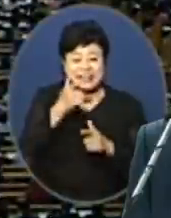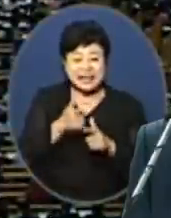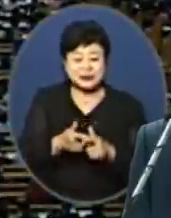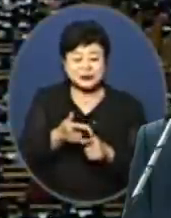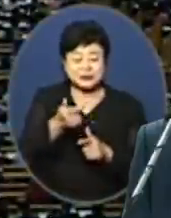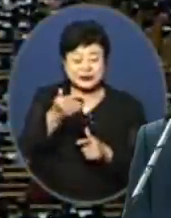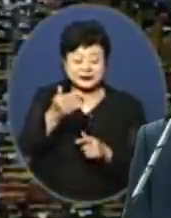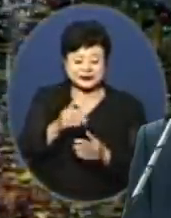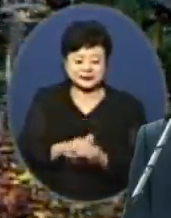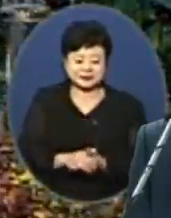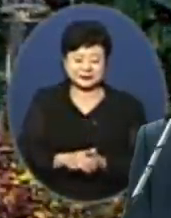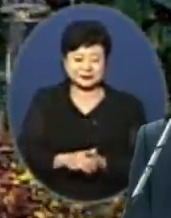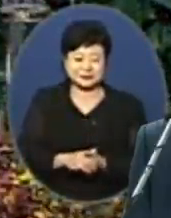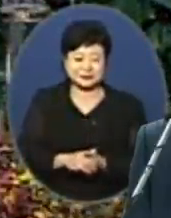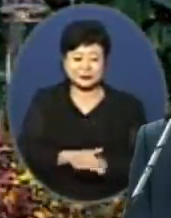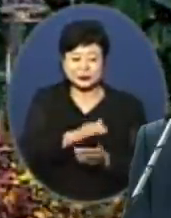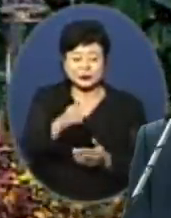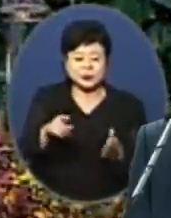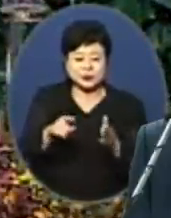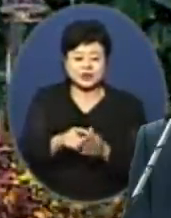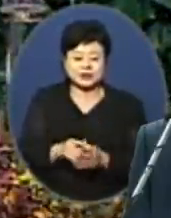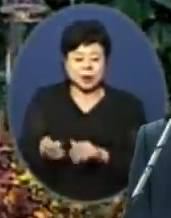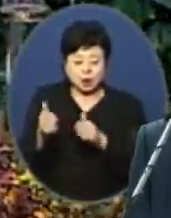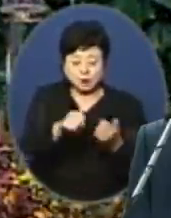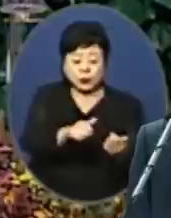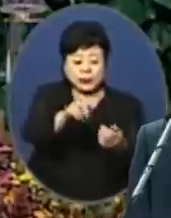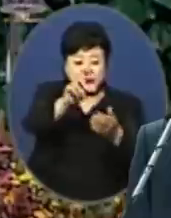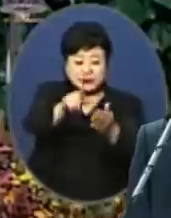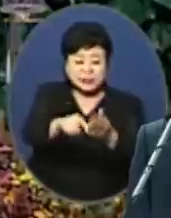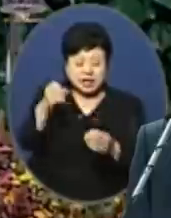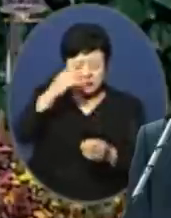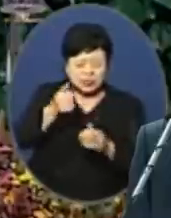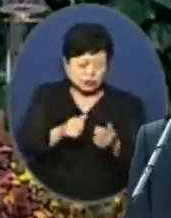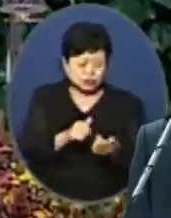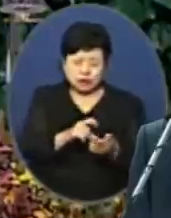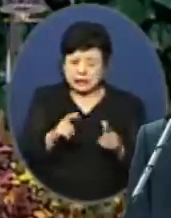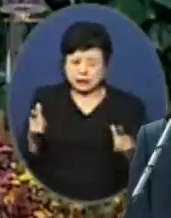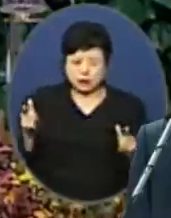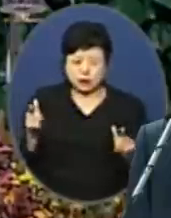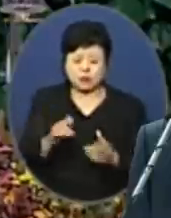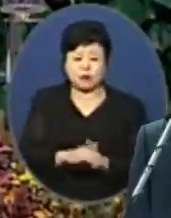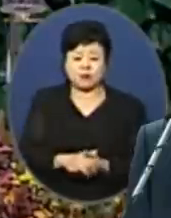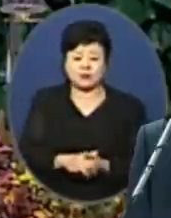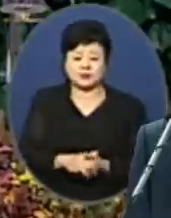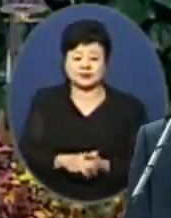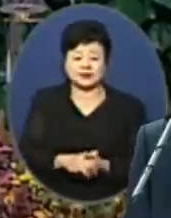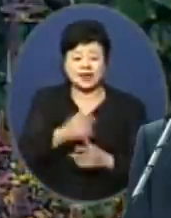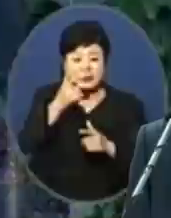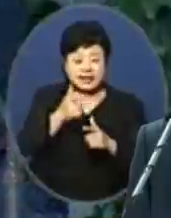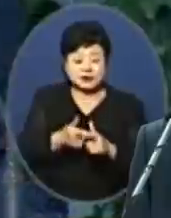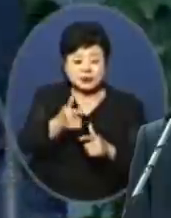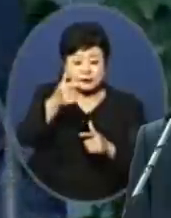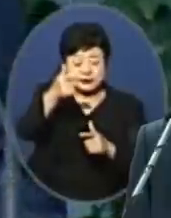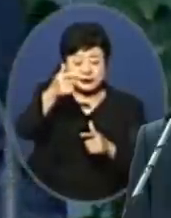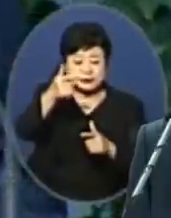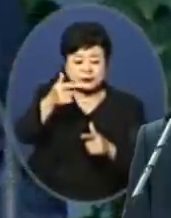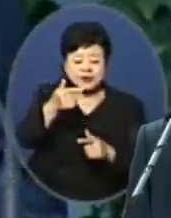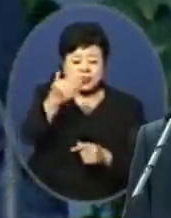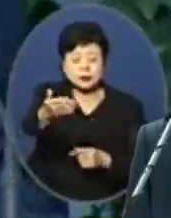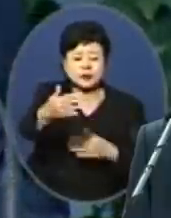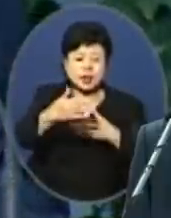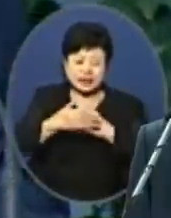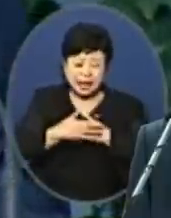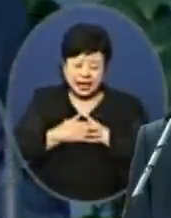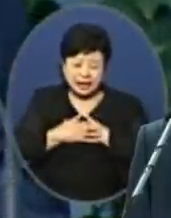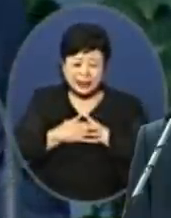예수님이 우리 위해서 운명하실 때 그냥 죽었다고 생각하면 안 되는 것입니다. 예수님은 여러분과